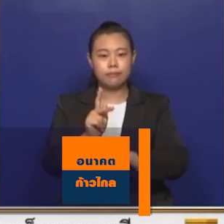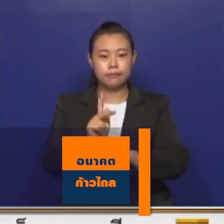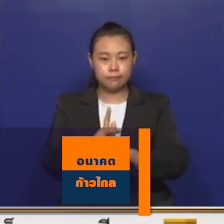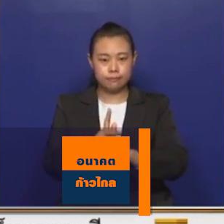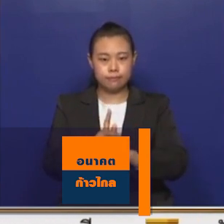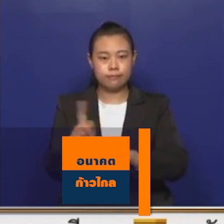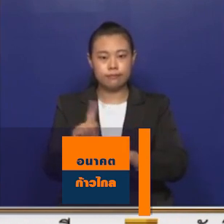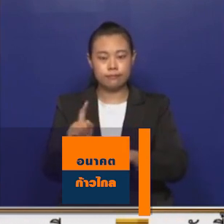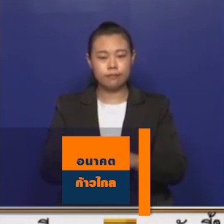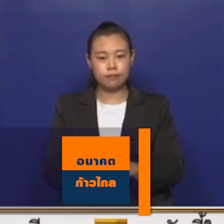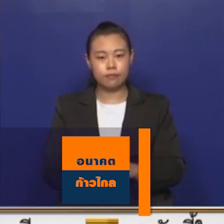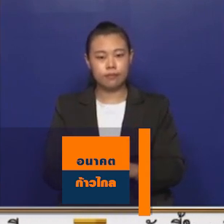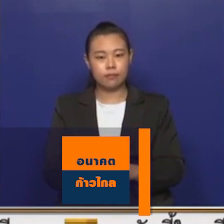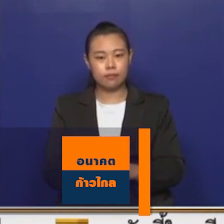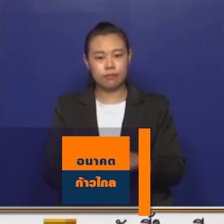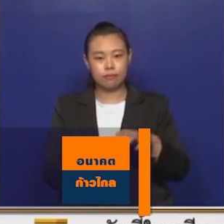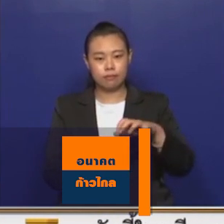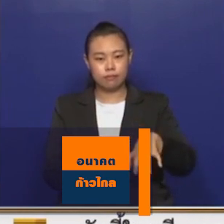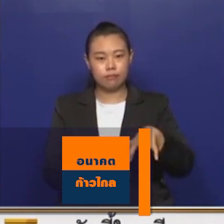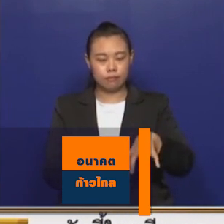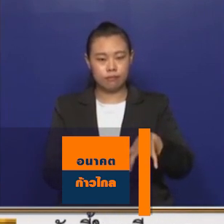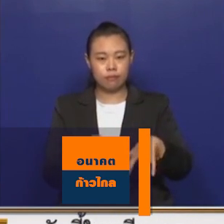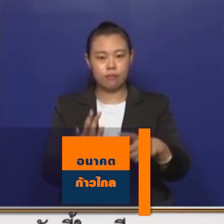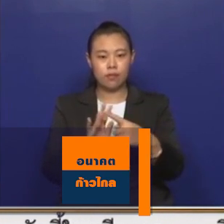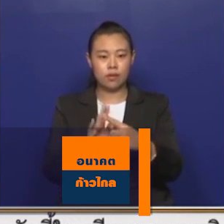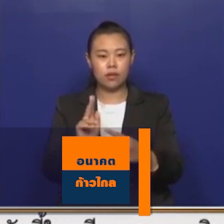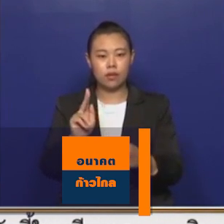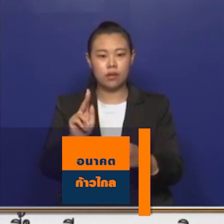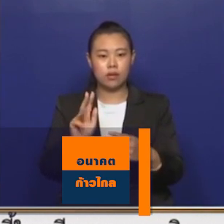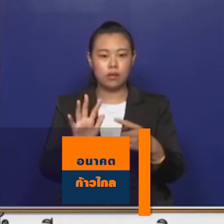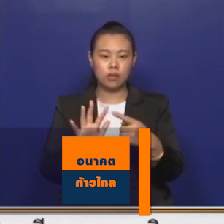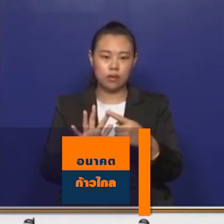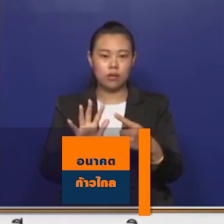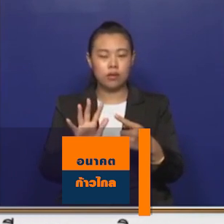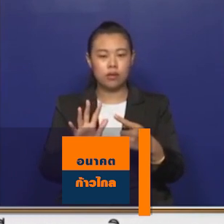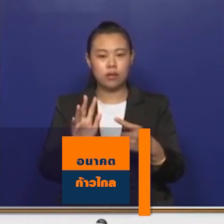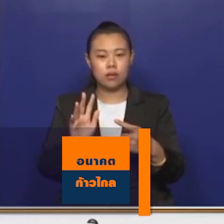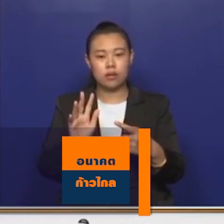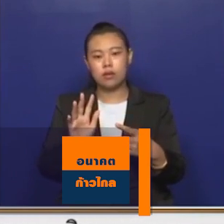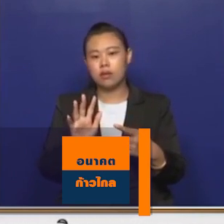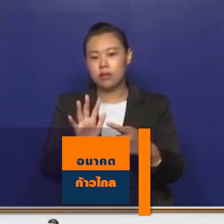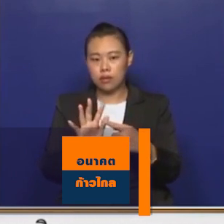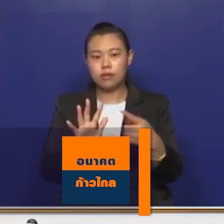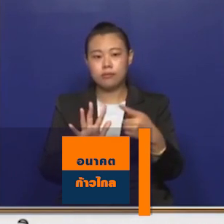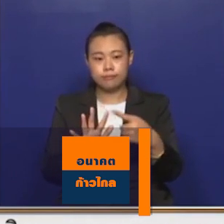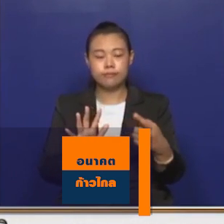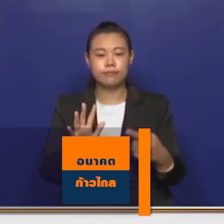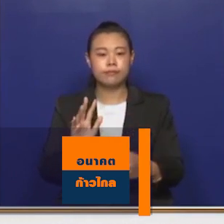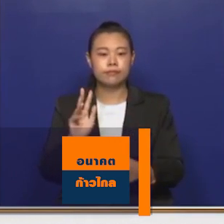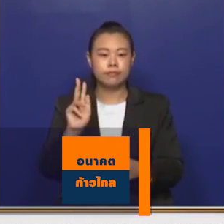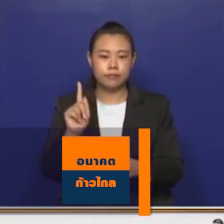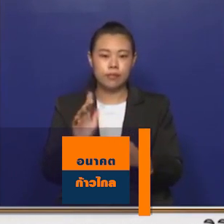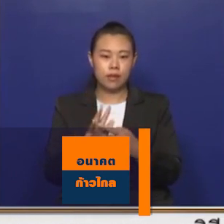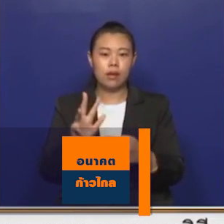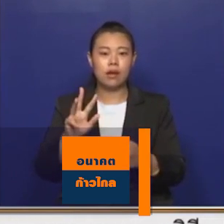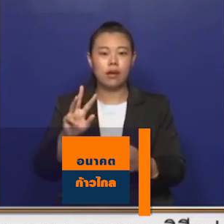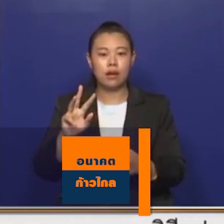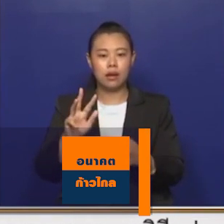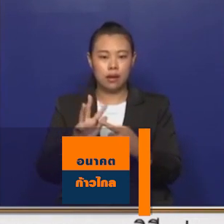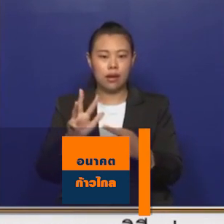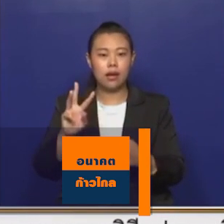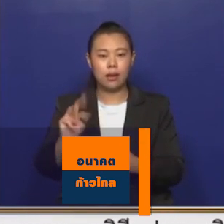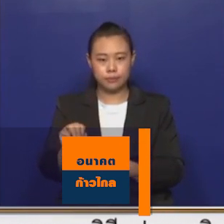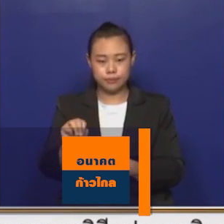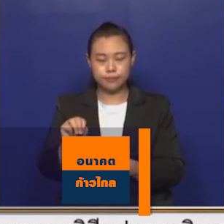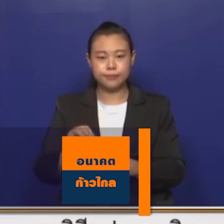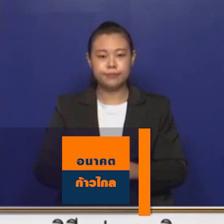วนของเกาะขามนะครับเกาะขามเนี่ยเป็นชาวบ้านเนี่ยอยู่กันมา100กว่าปีเหมือนกันนะครับเป็นหมู่7ของตำบลท่